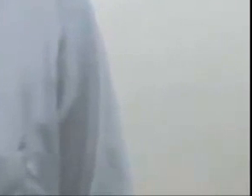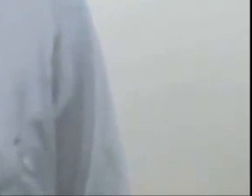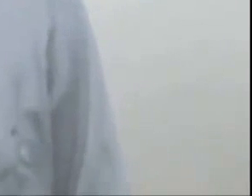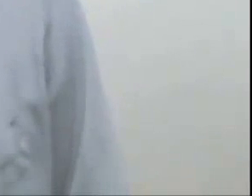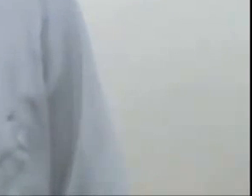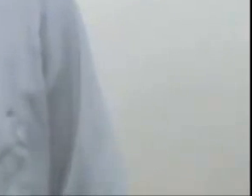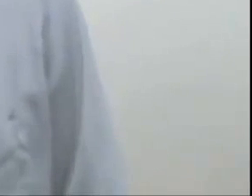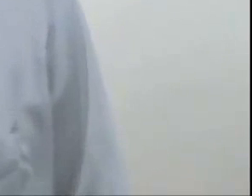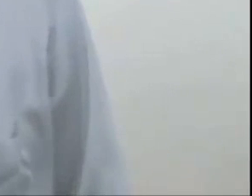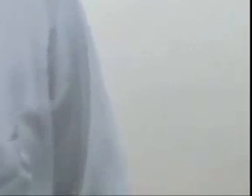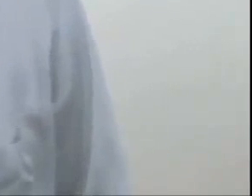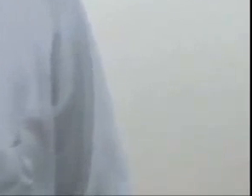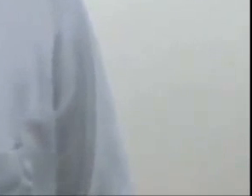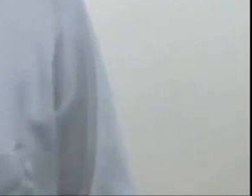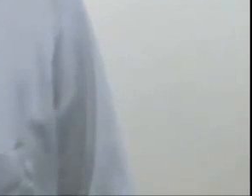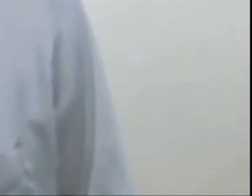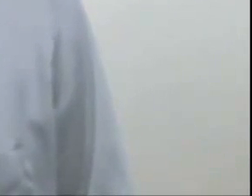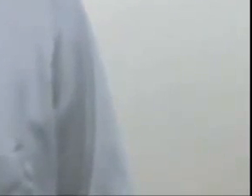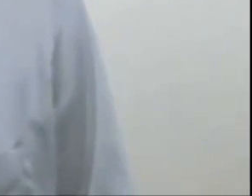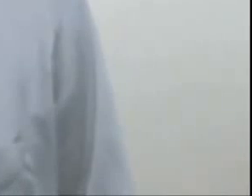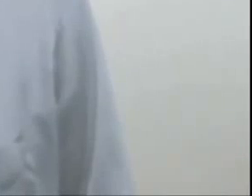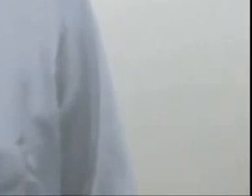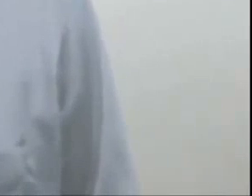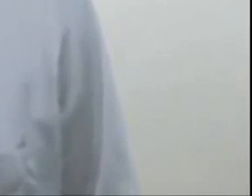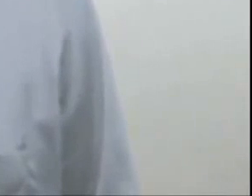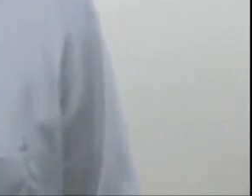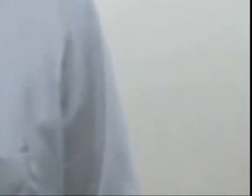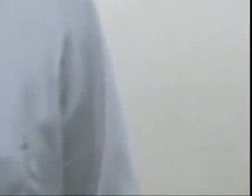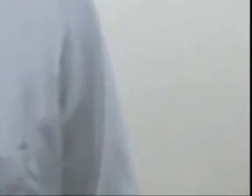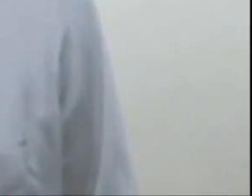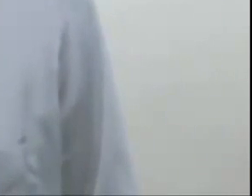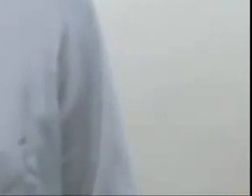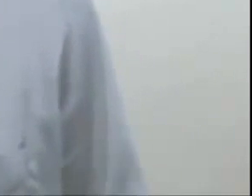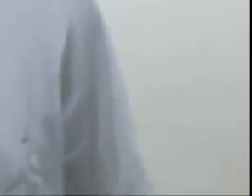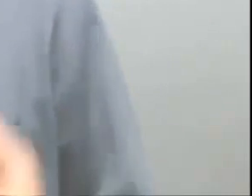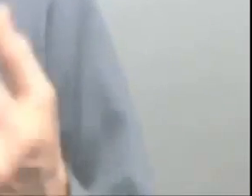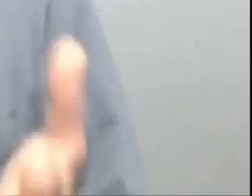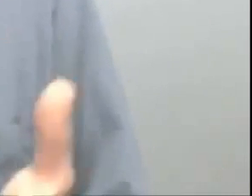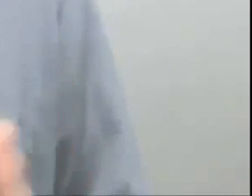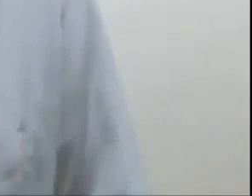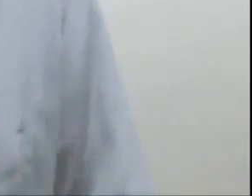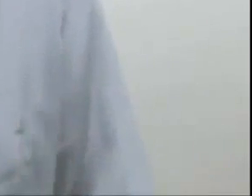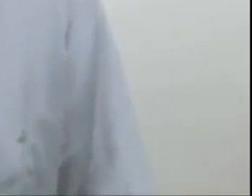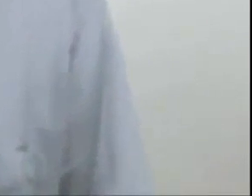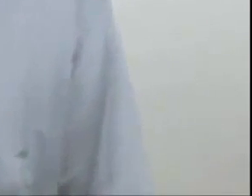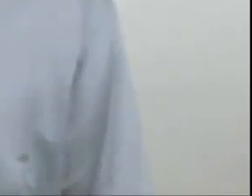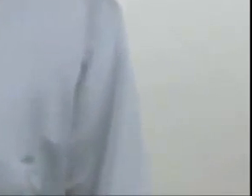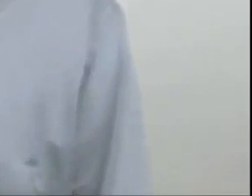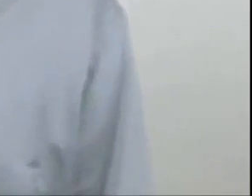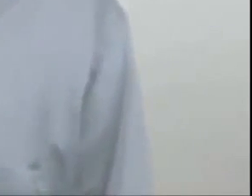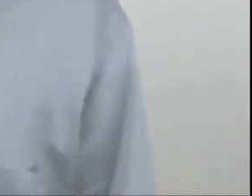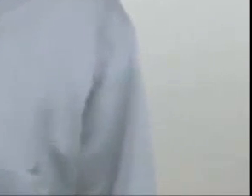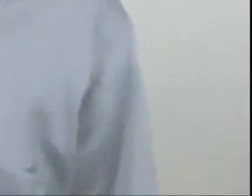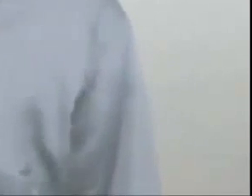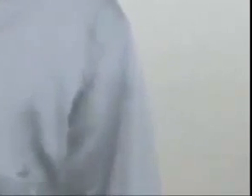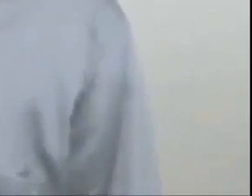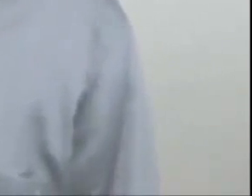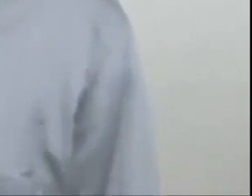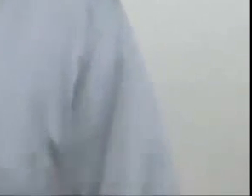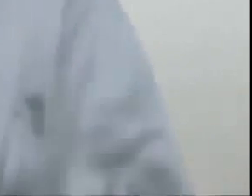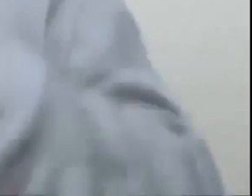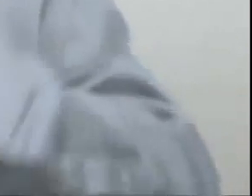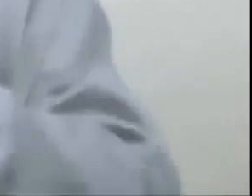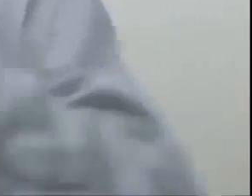Bonjour, nous sommes dans la leçon 1.10 et dans cette leçon, comme vous savez déjà, utiliser les verbes